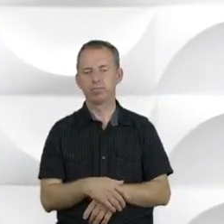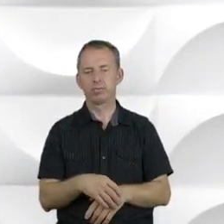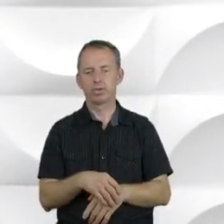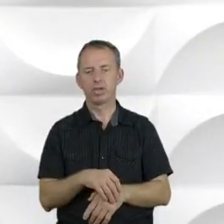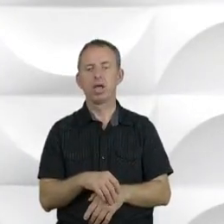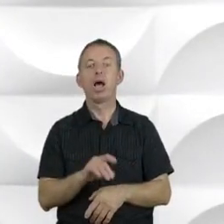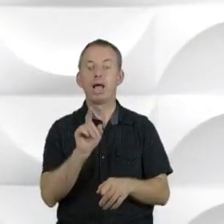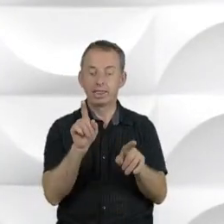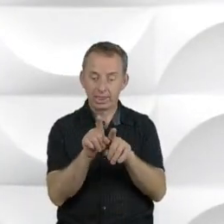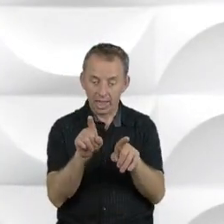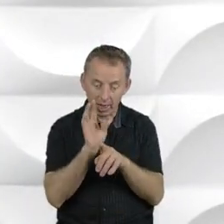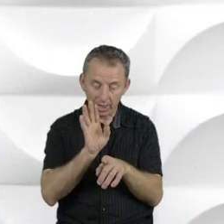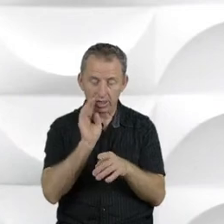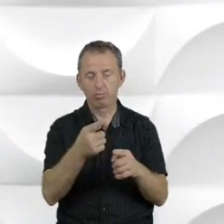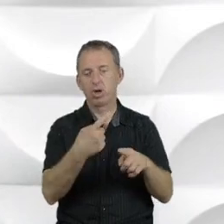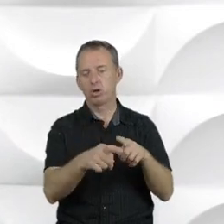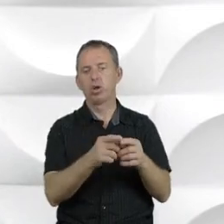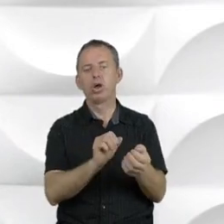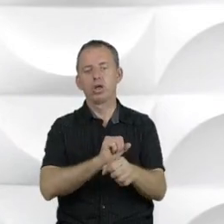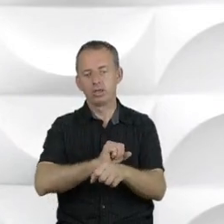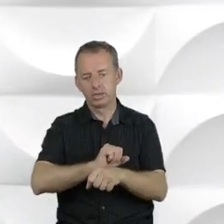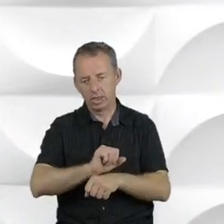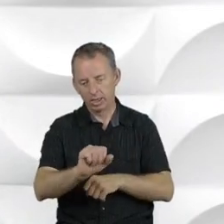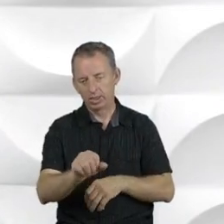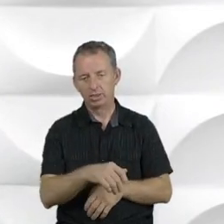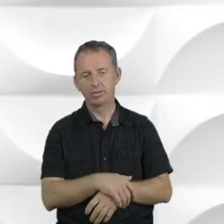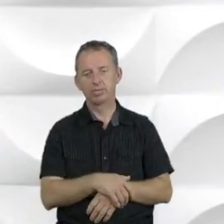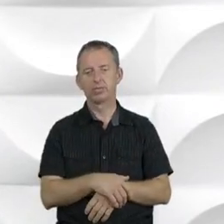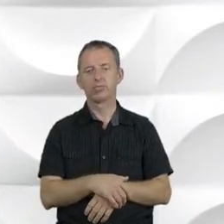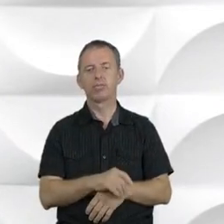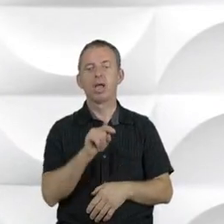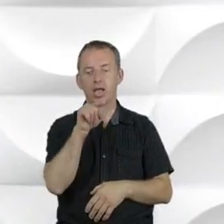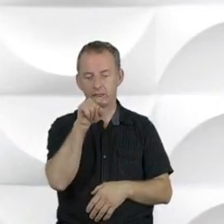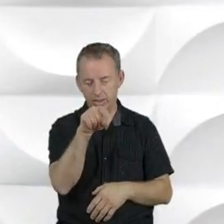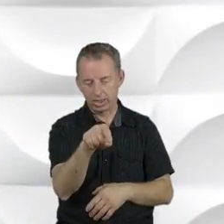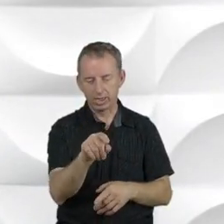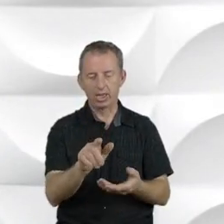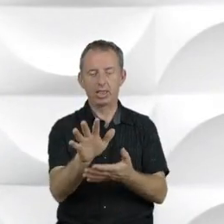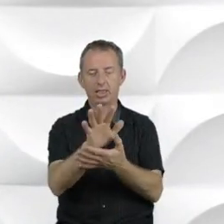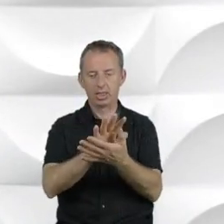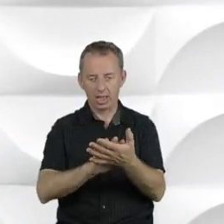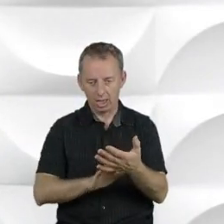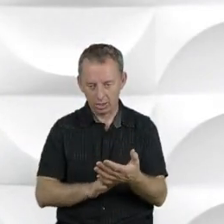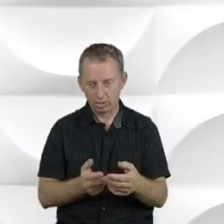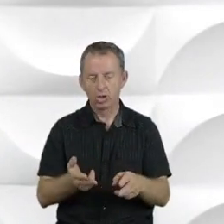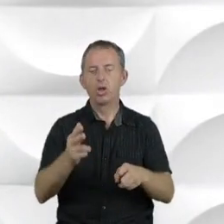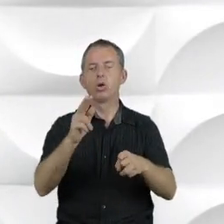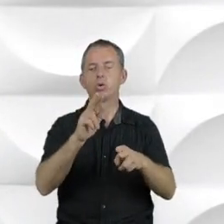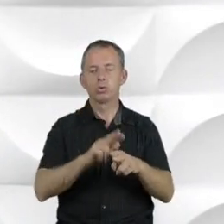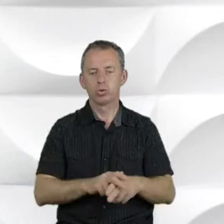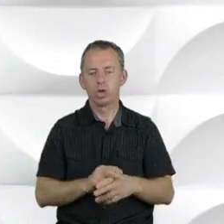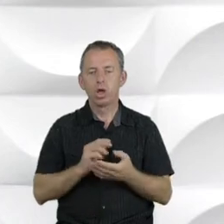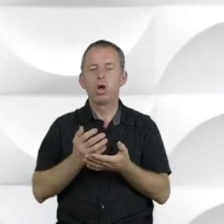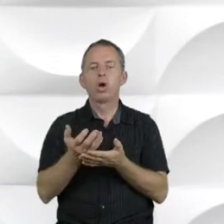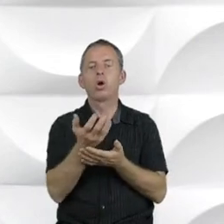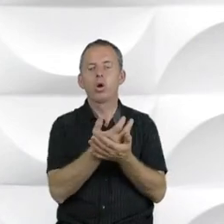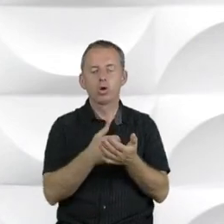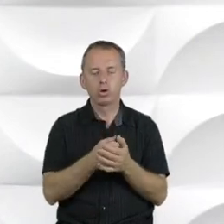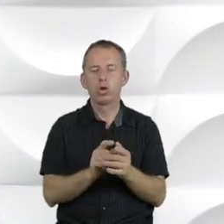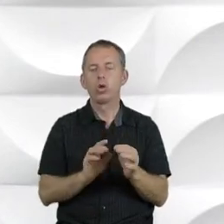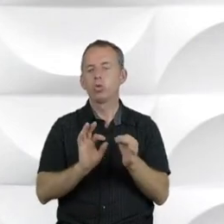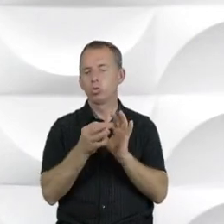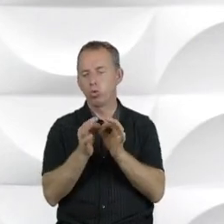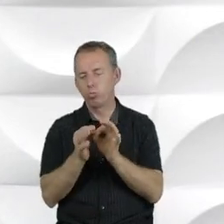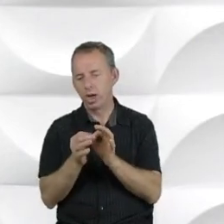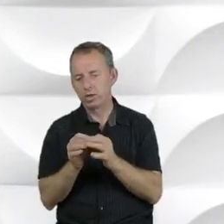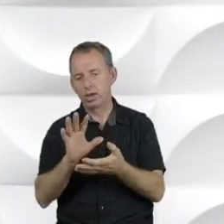Taka sama różnica jest w tych tekstach, z których korzystali tłumacze Pisma